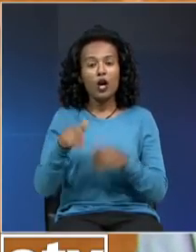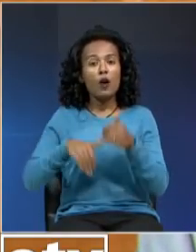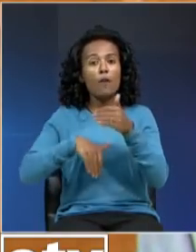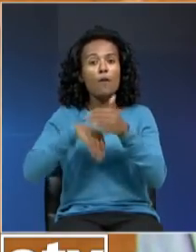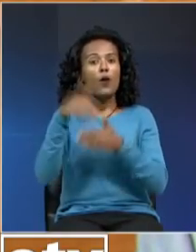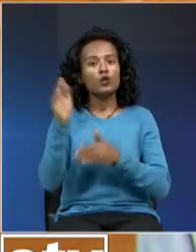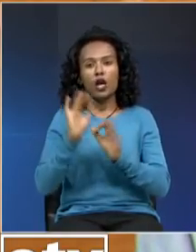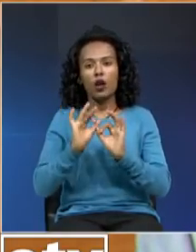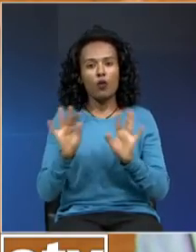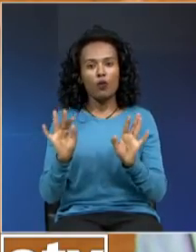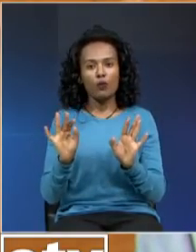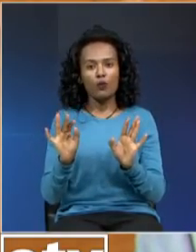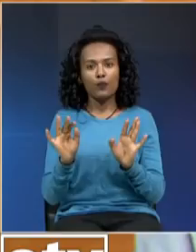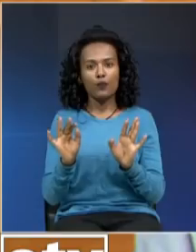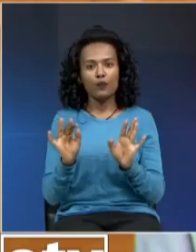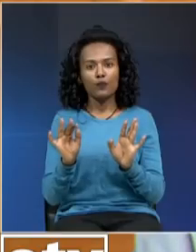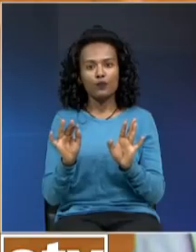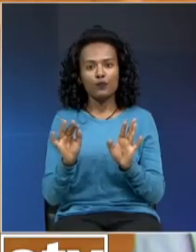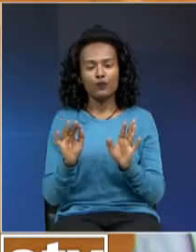መውጫ የለው።